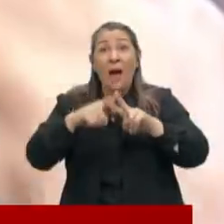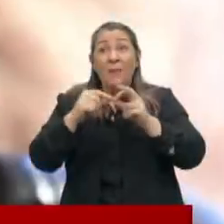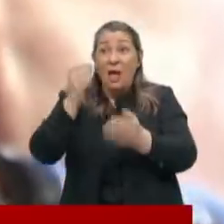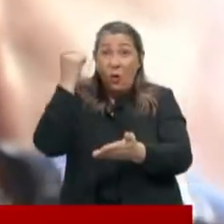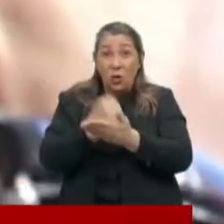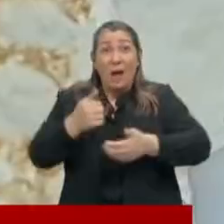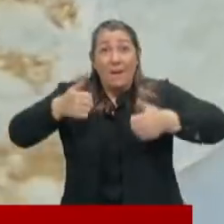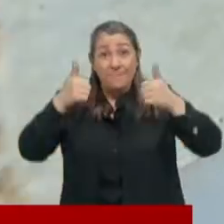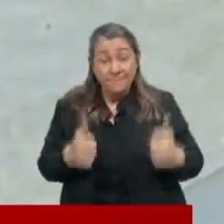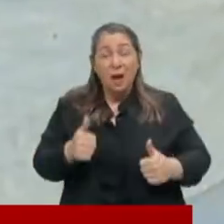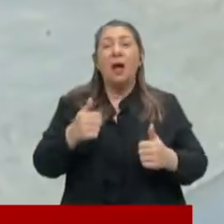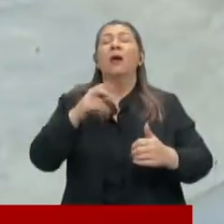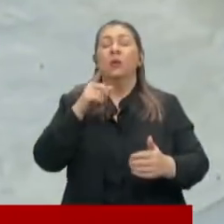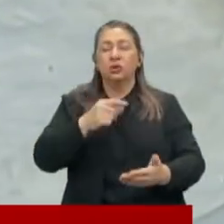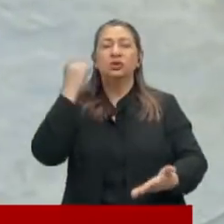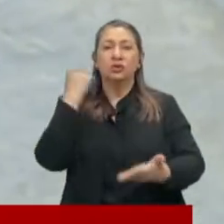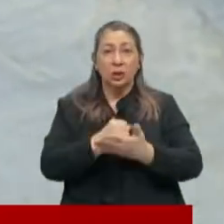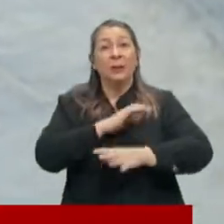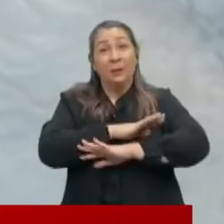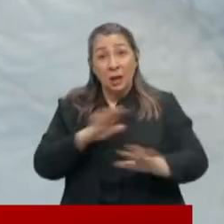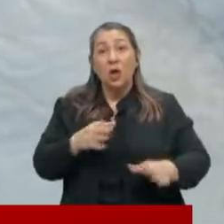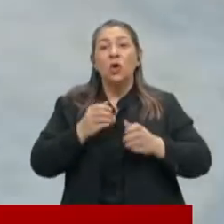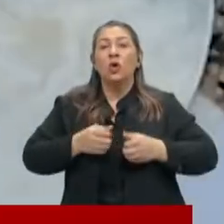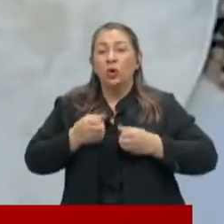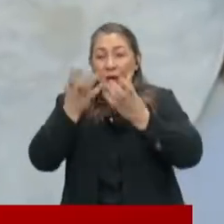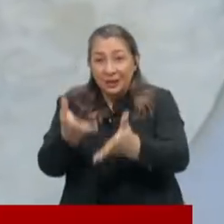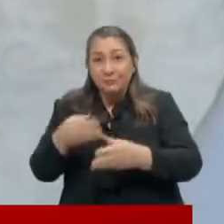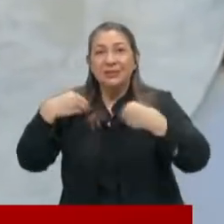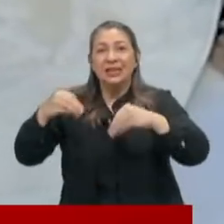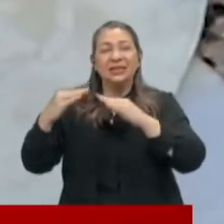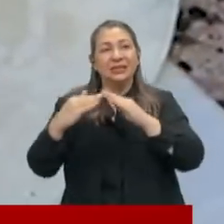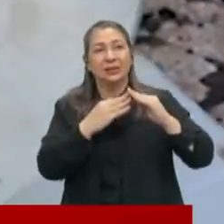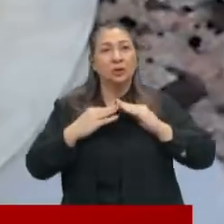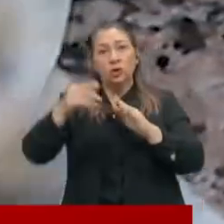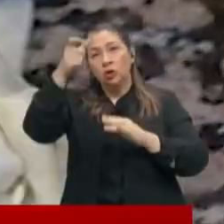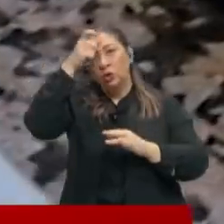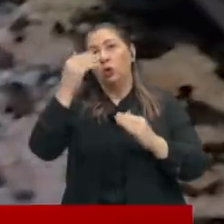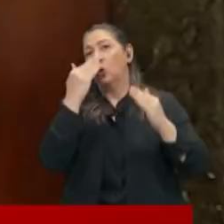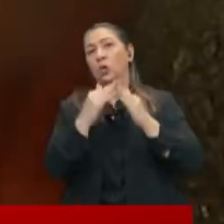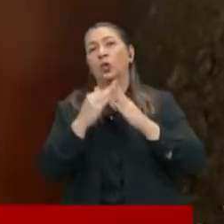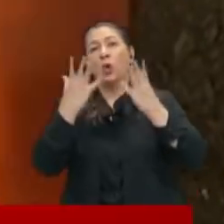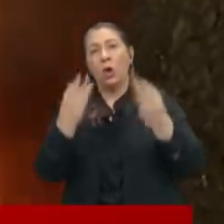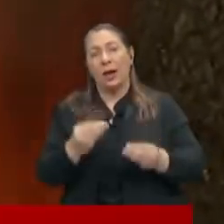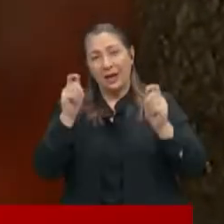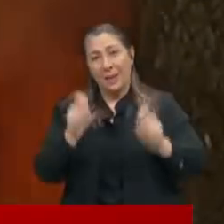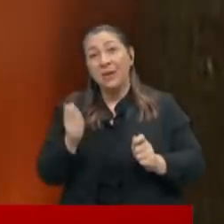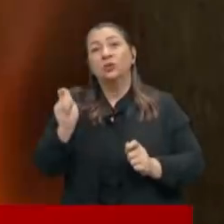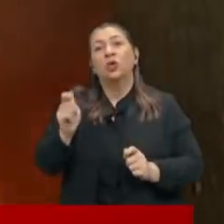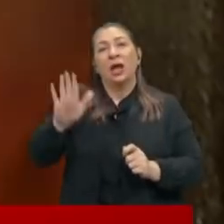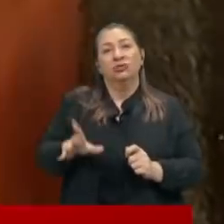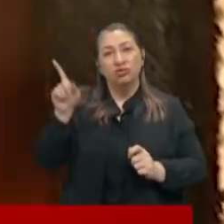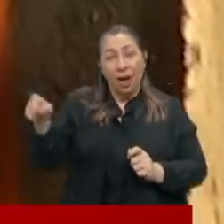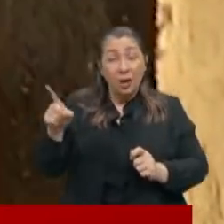da tamamlanırsa alınan tescille üretim ve satış standartları Türk standartlarına uygun olarak üretilmek zorunda